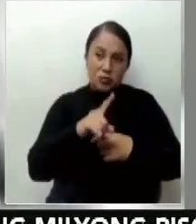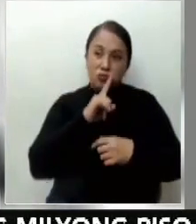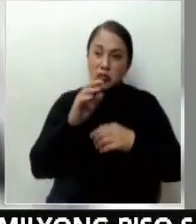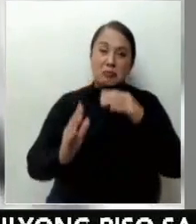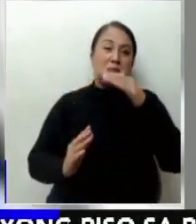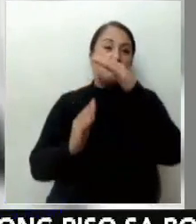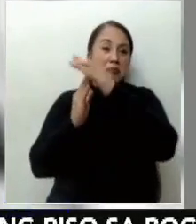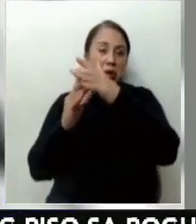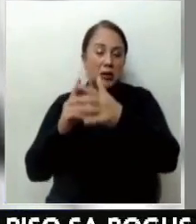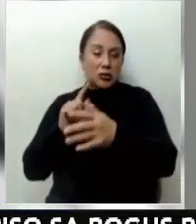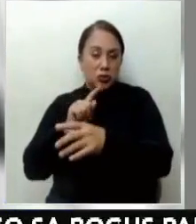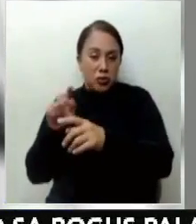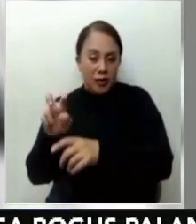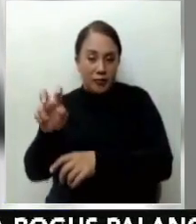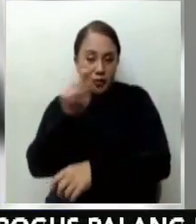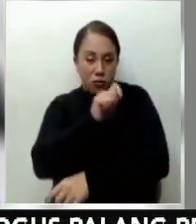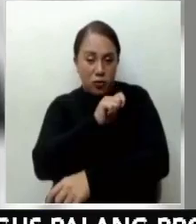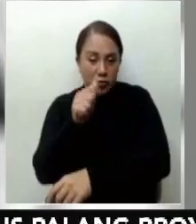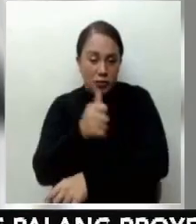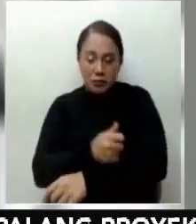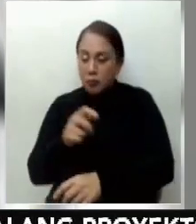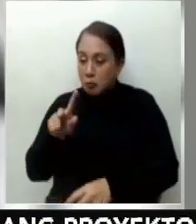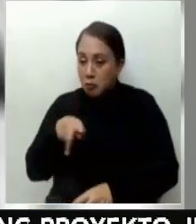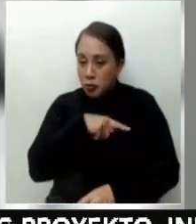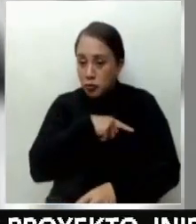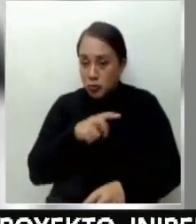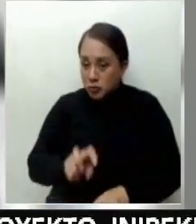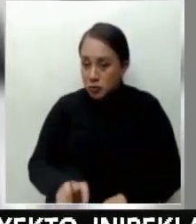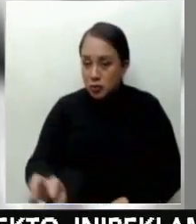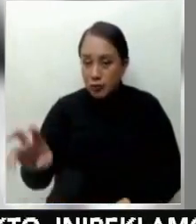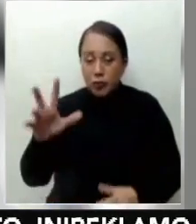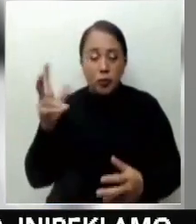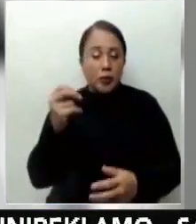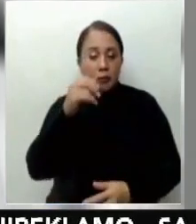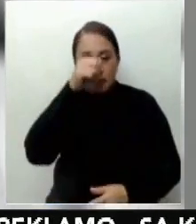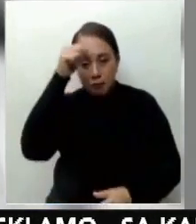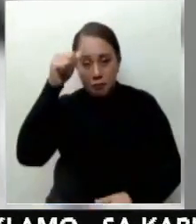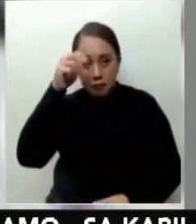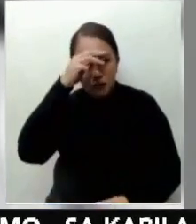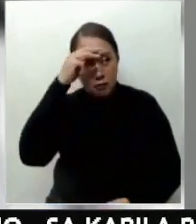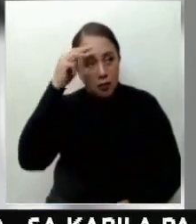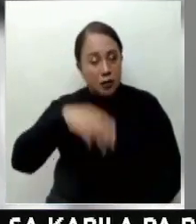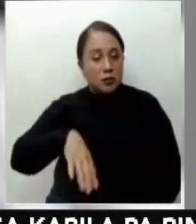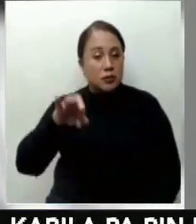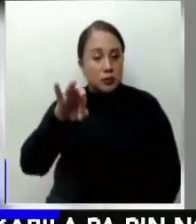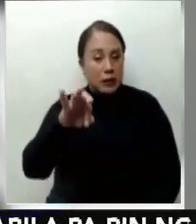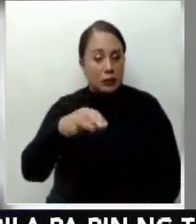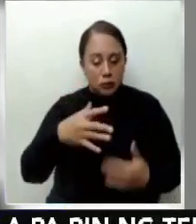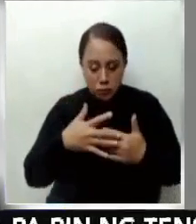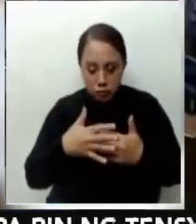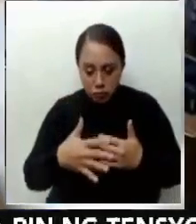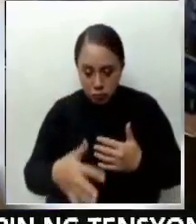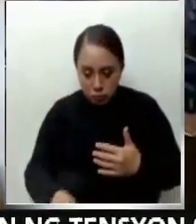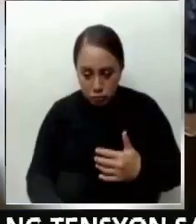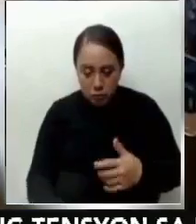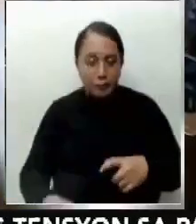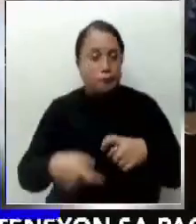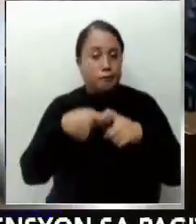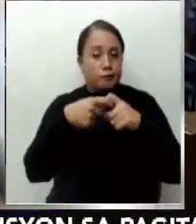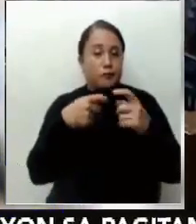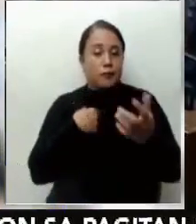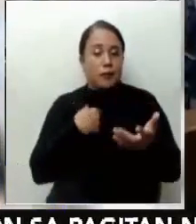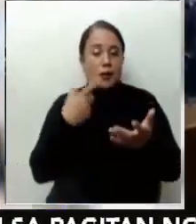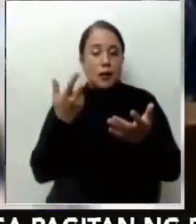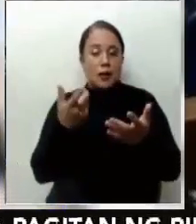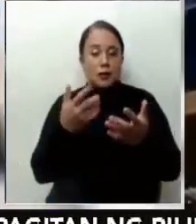niya para sa personal niyang biyahe sa America noong march 9 matataon ang ilang bahagi ng suspensyon sa recess ng camera mula